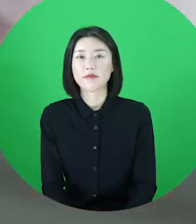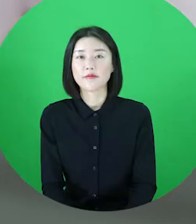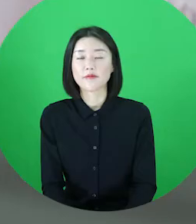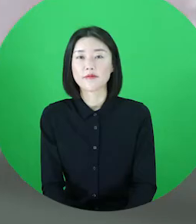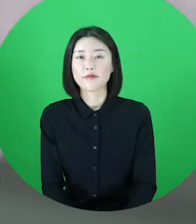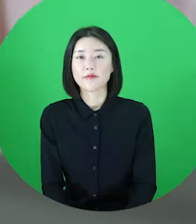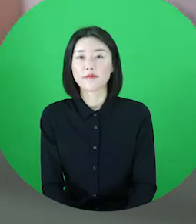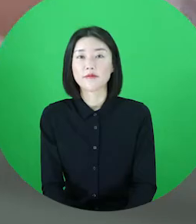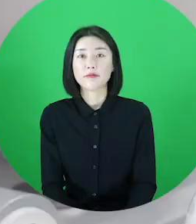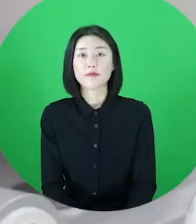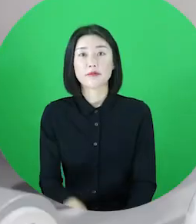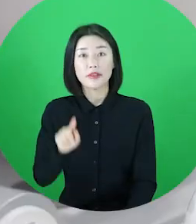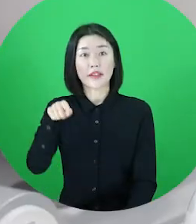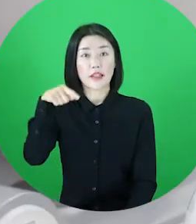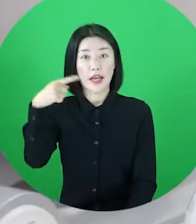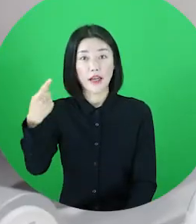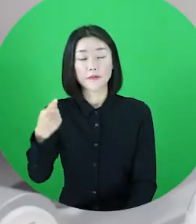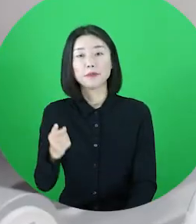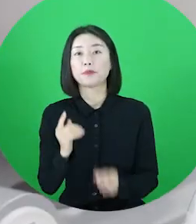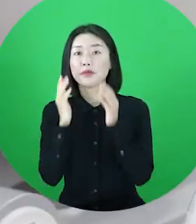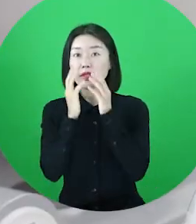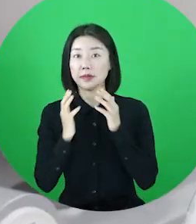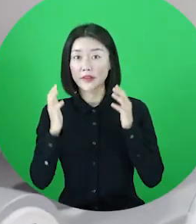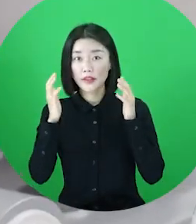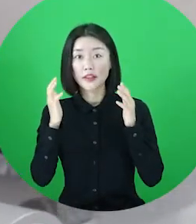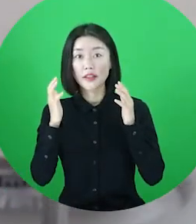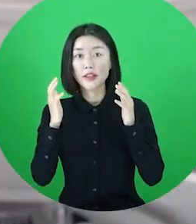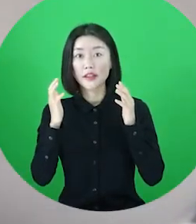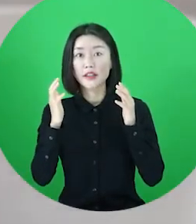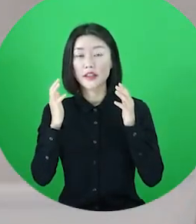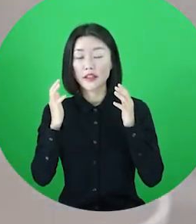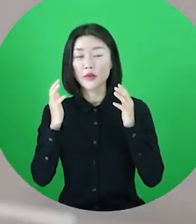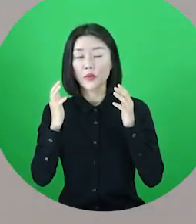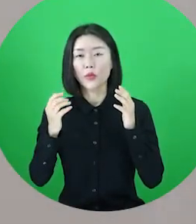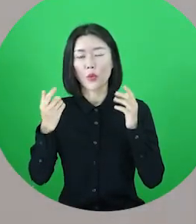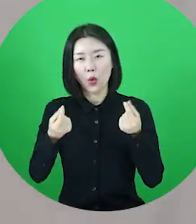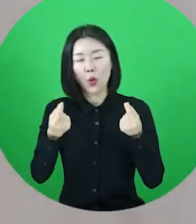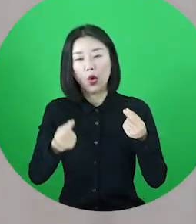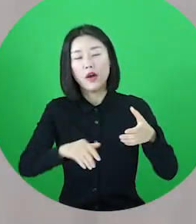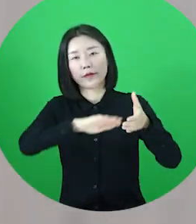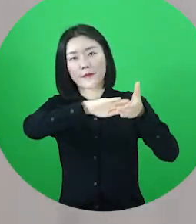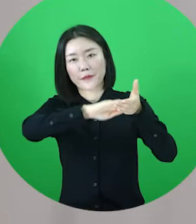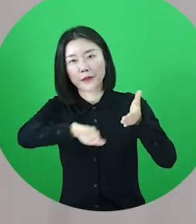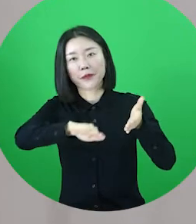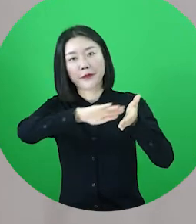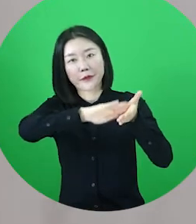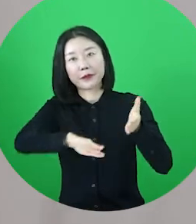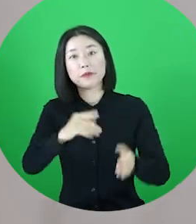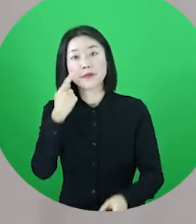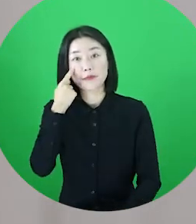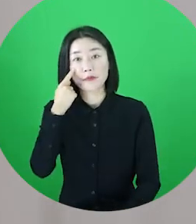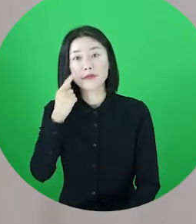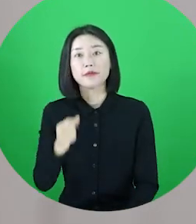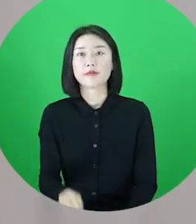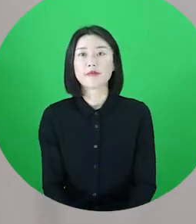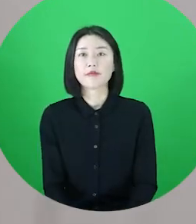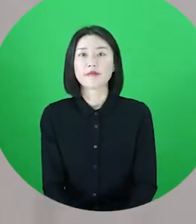네, 그리고 김치도 볶음 주걱으로 밀어내 냄비에